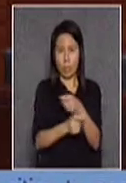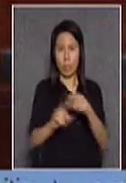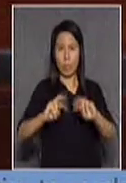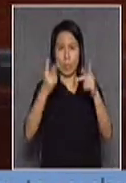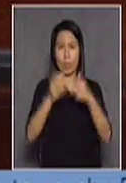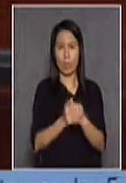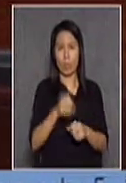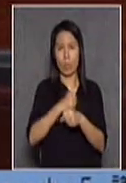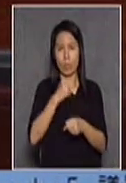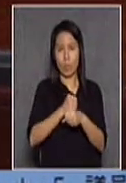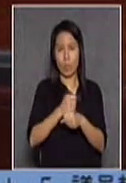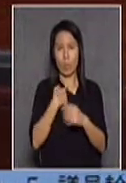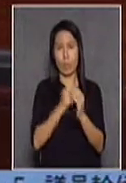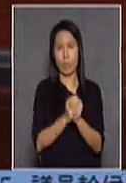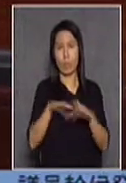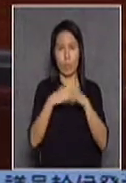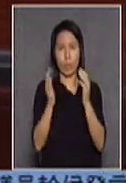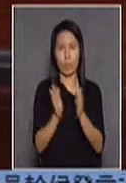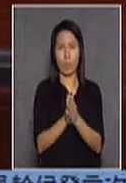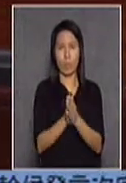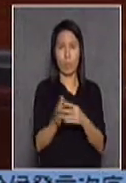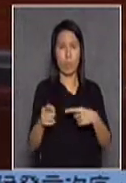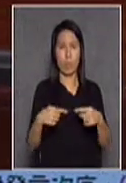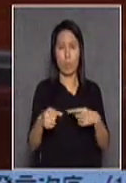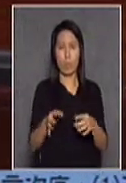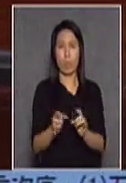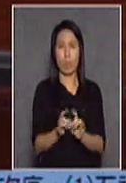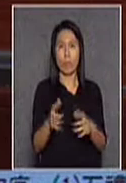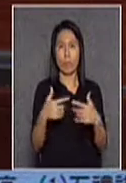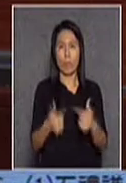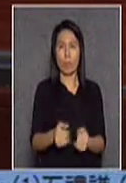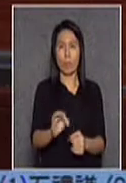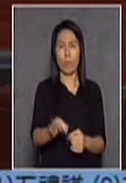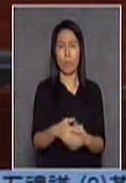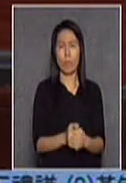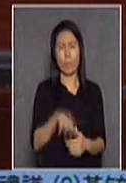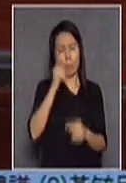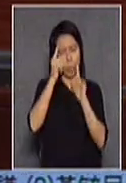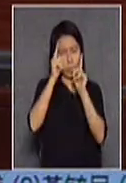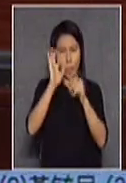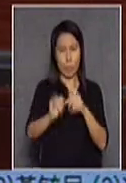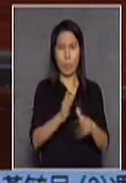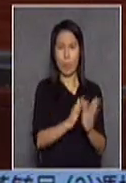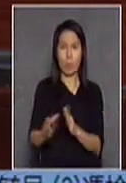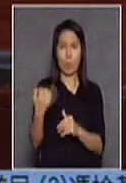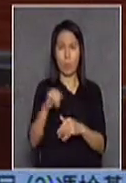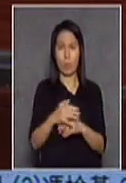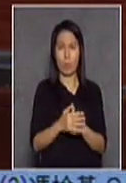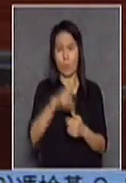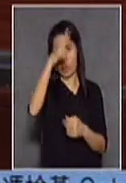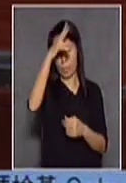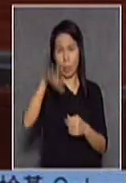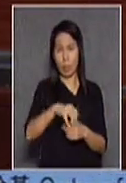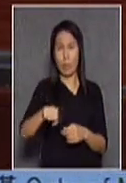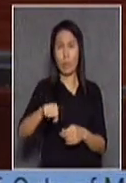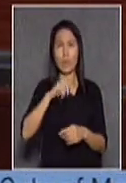就業需求是完全沒有一個嘅配套嘅，咁所以呢個係一個荒謬絕倫的安排。如果政府攞翻呢個入